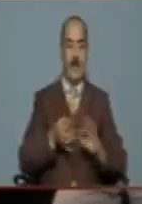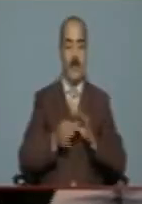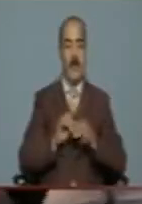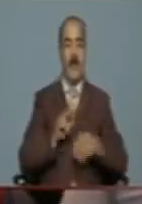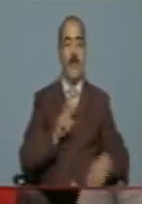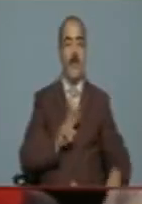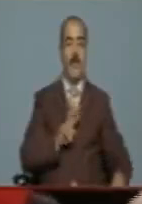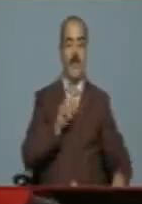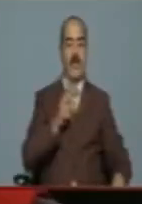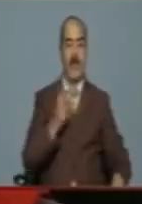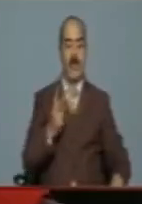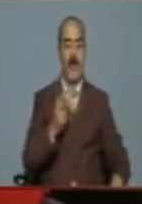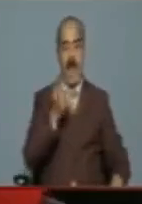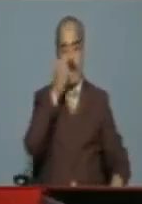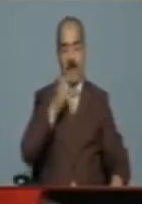702 ألف